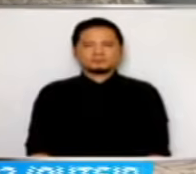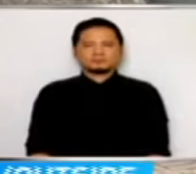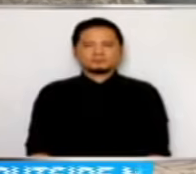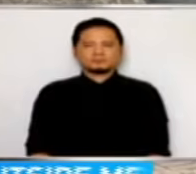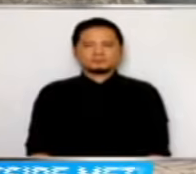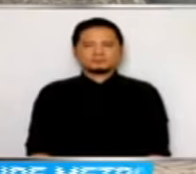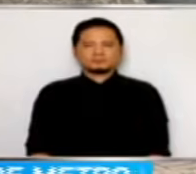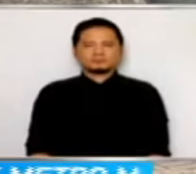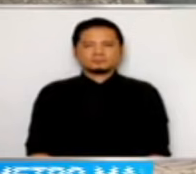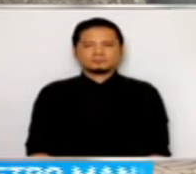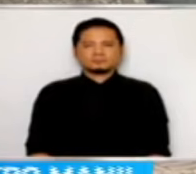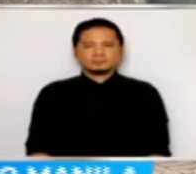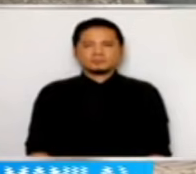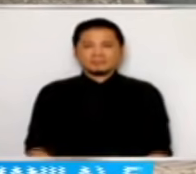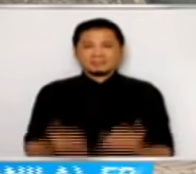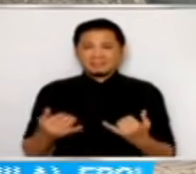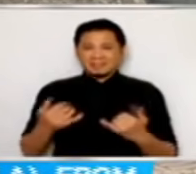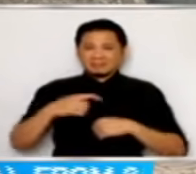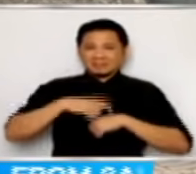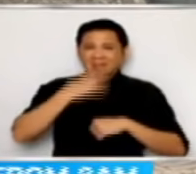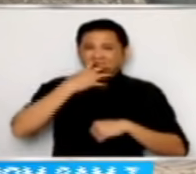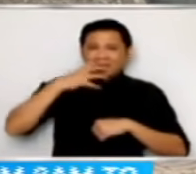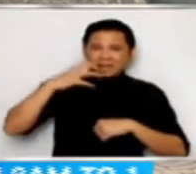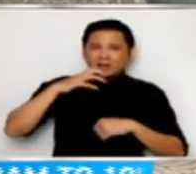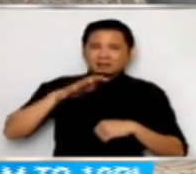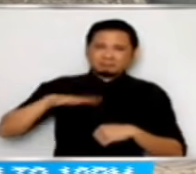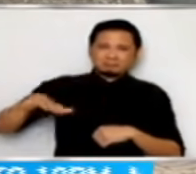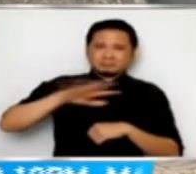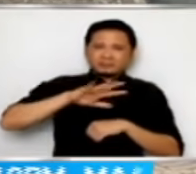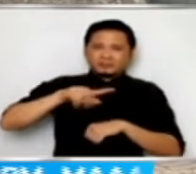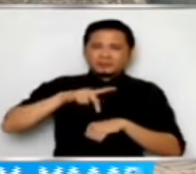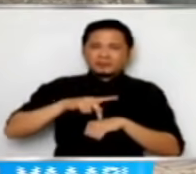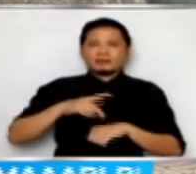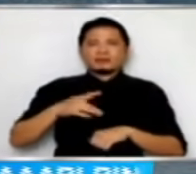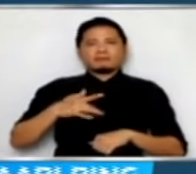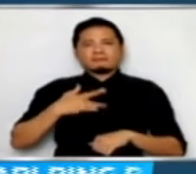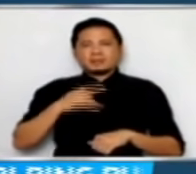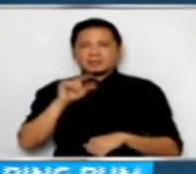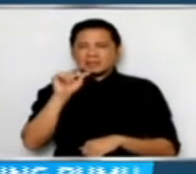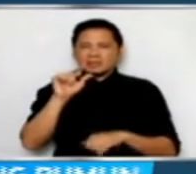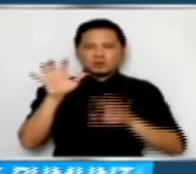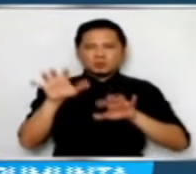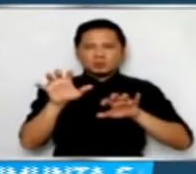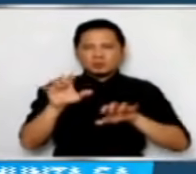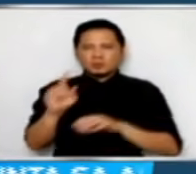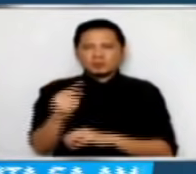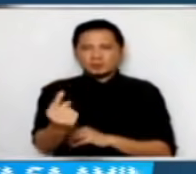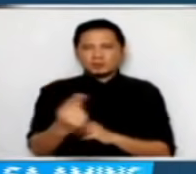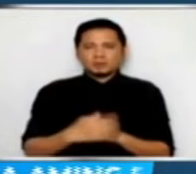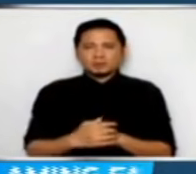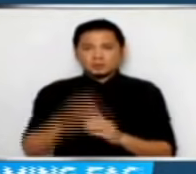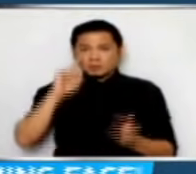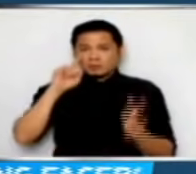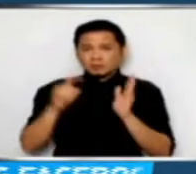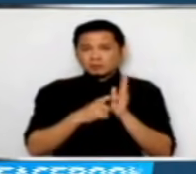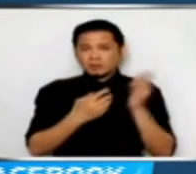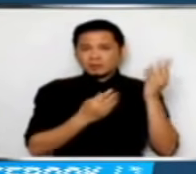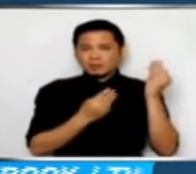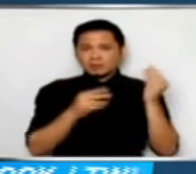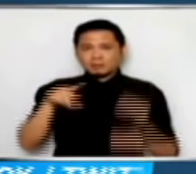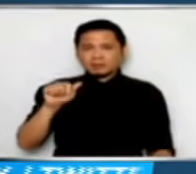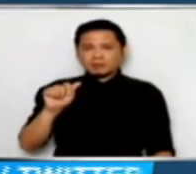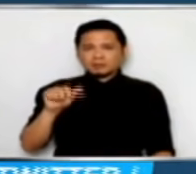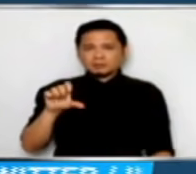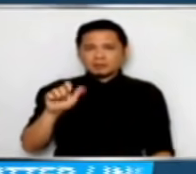pong tag-init, halos buong bansa ang nakararanas ng kaunting ulan lang. Base po sa datos ng PAGASA mula May 1 hanggang May